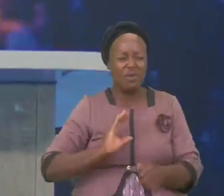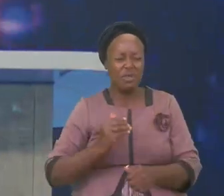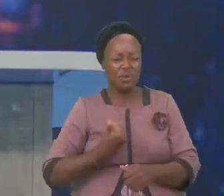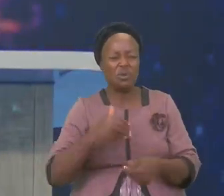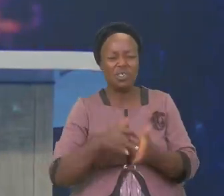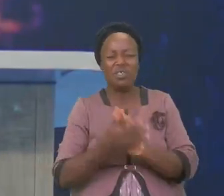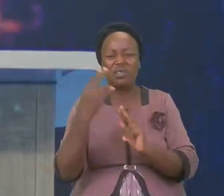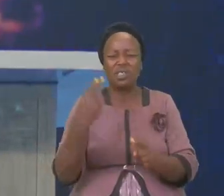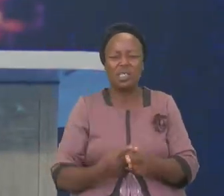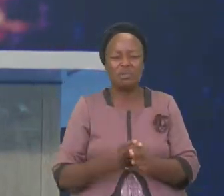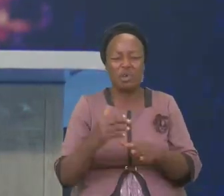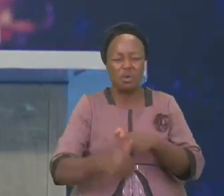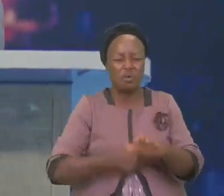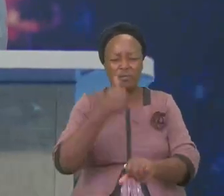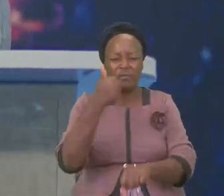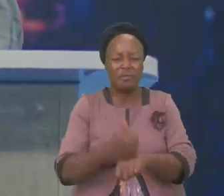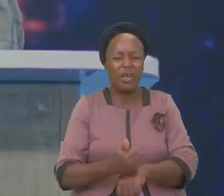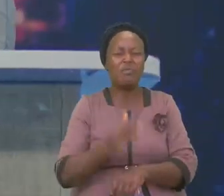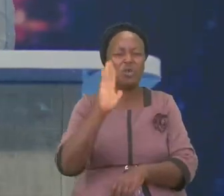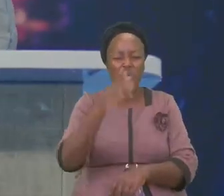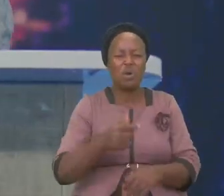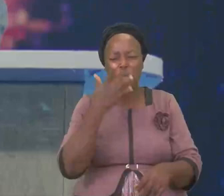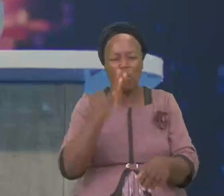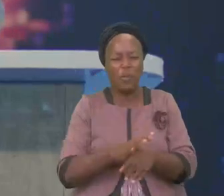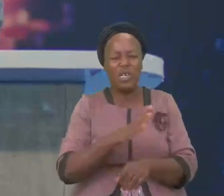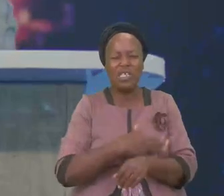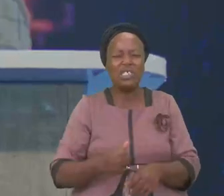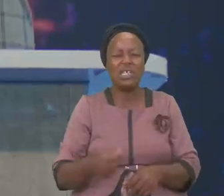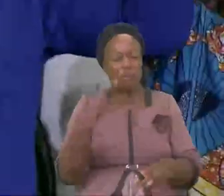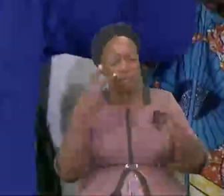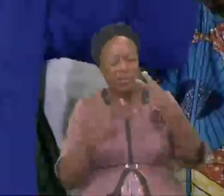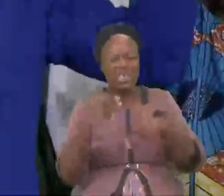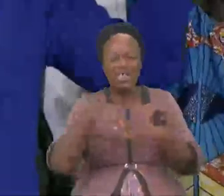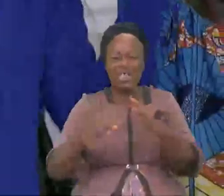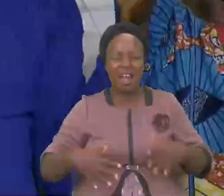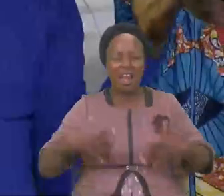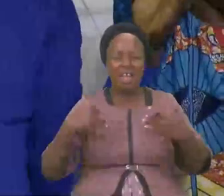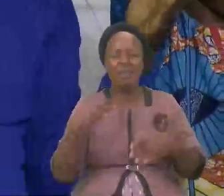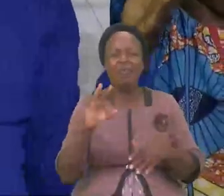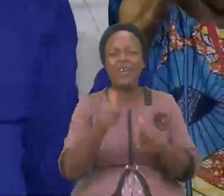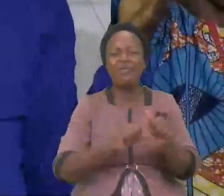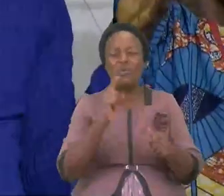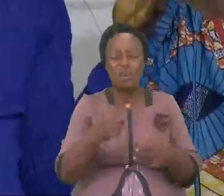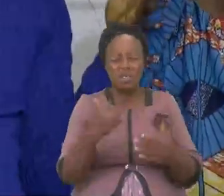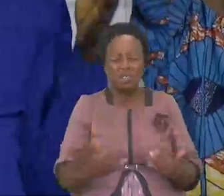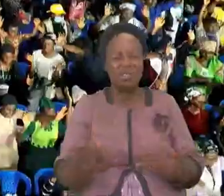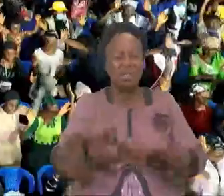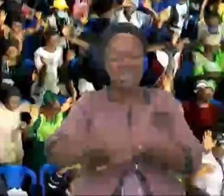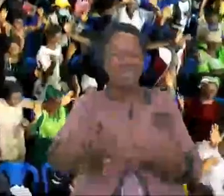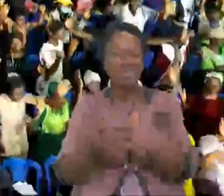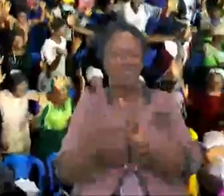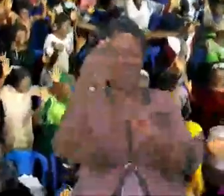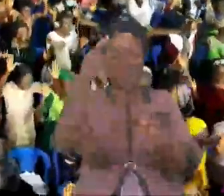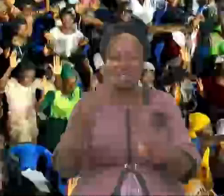notre âme. Confirme ta promesse et ta prophétie dans la vie de chacun ce soir,